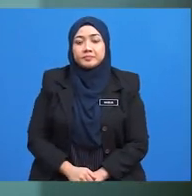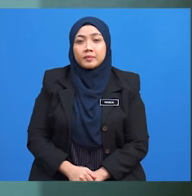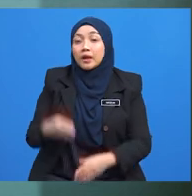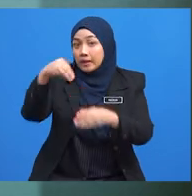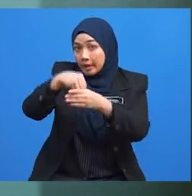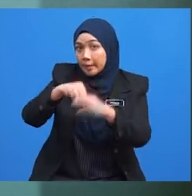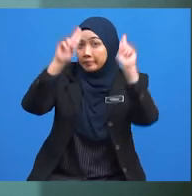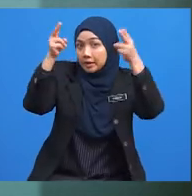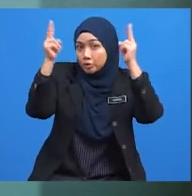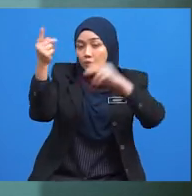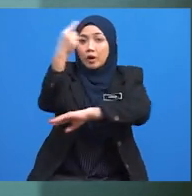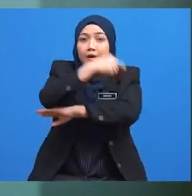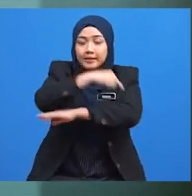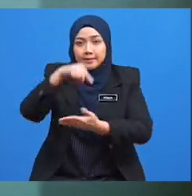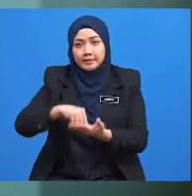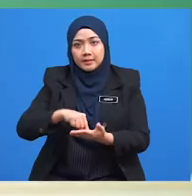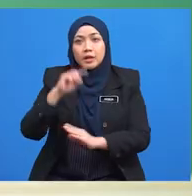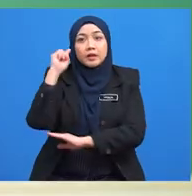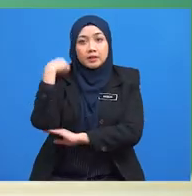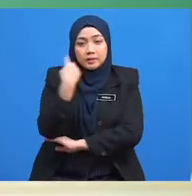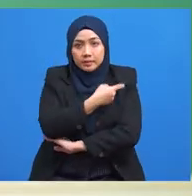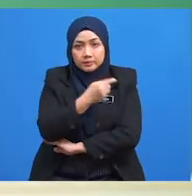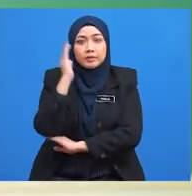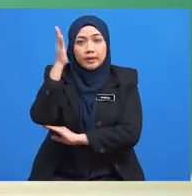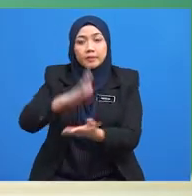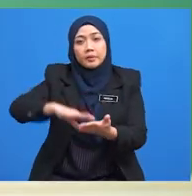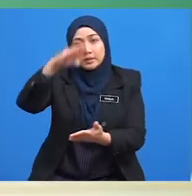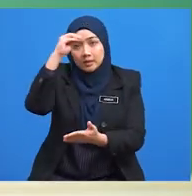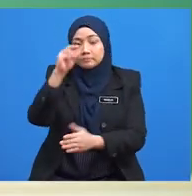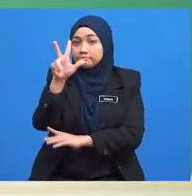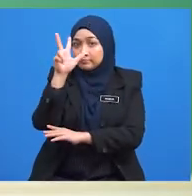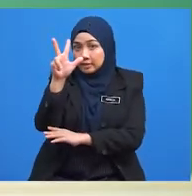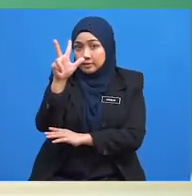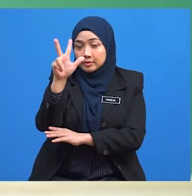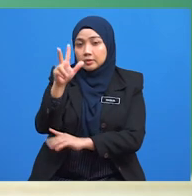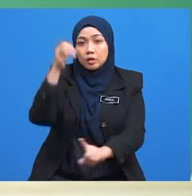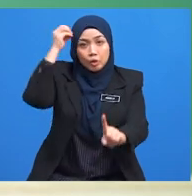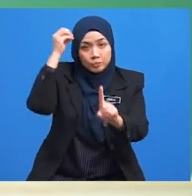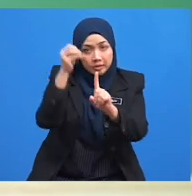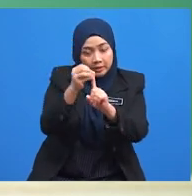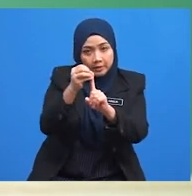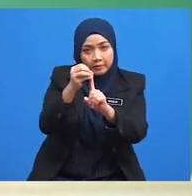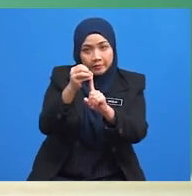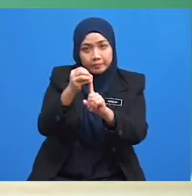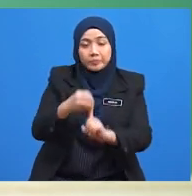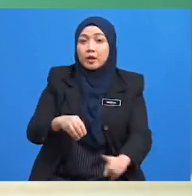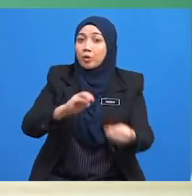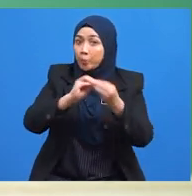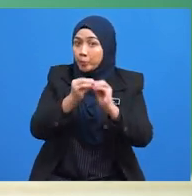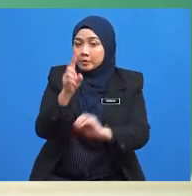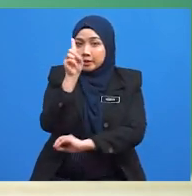Dalam tajuk kali ini, kita akan mencapai 3 objektif pembelajaran, iaitu